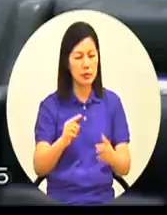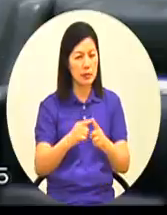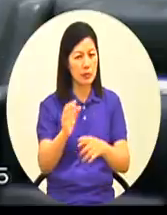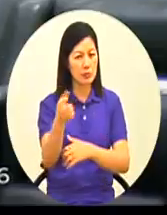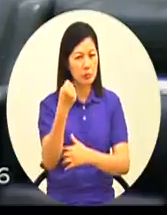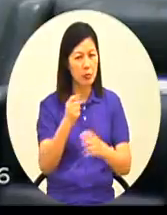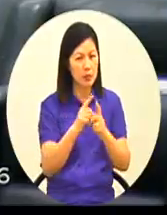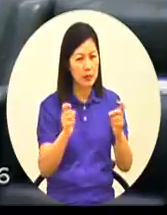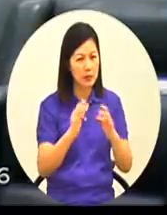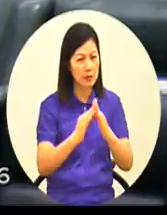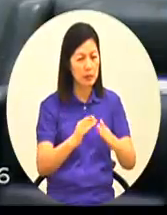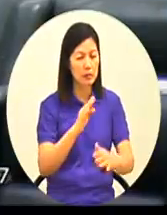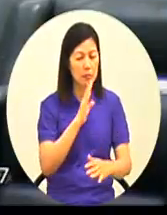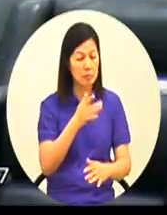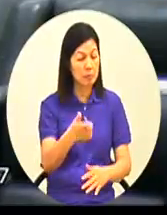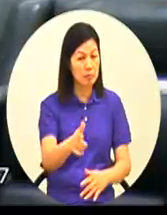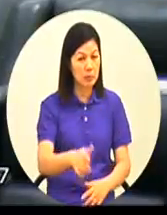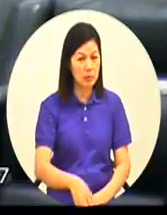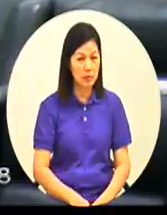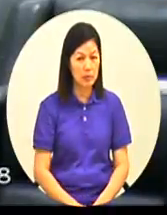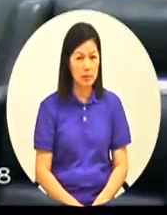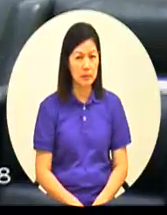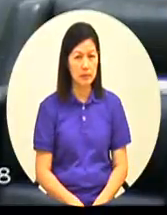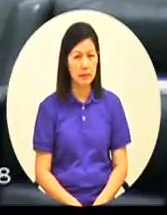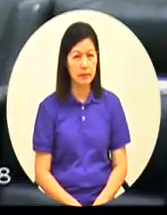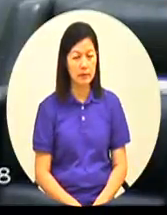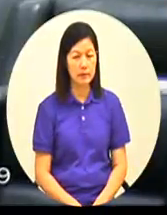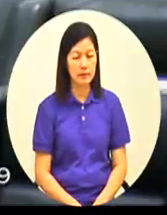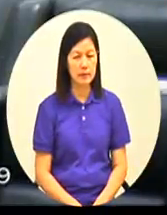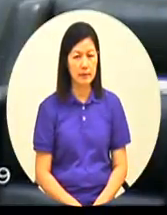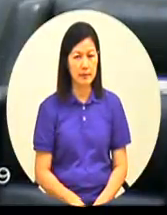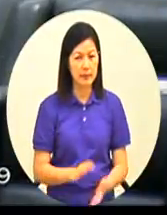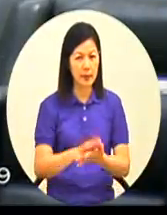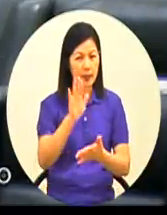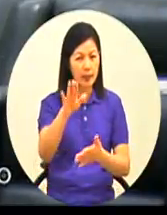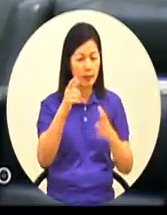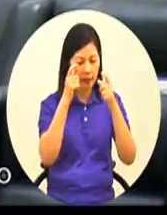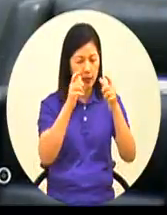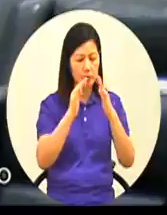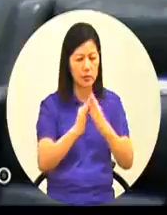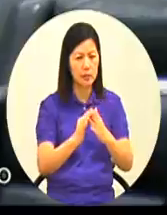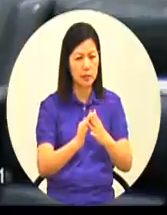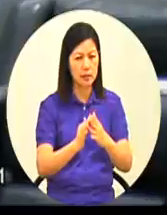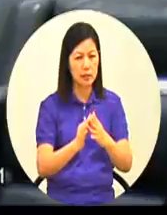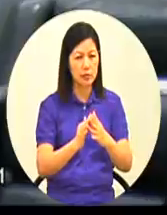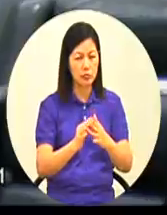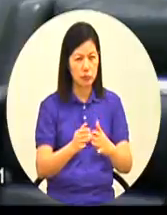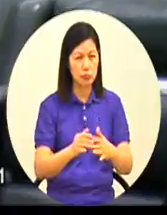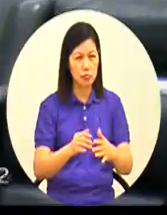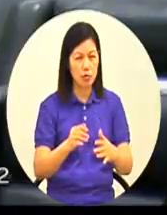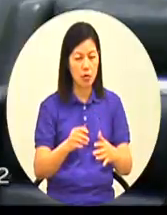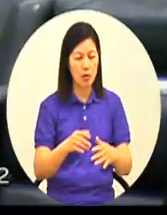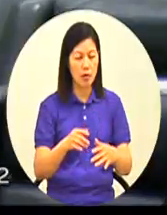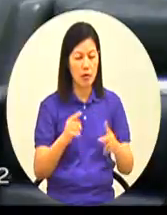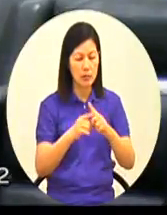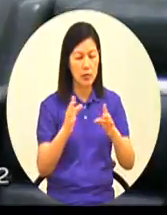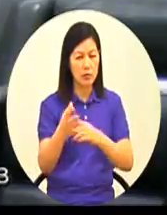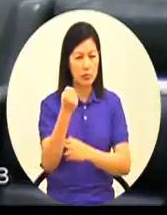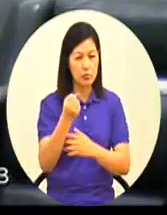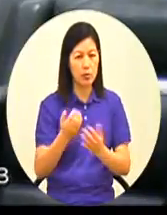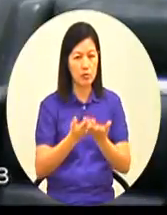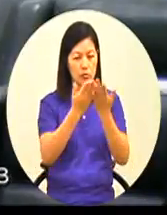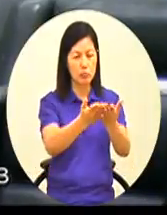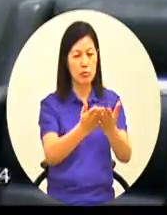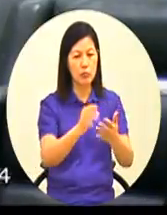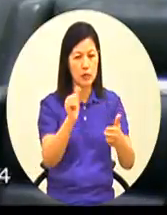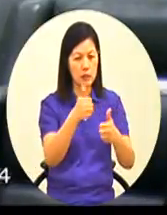城市了吗？那我想哦，如果未来我们高雄市正式的通过，甚至把我们人权自治条例送进议会来审